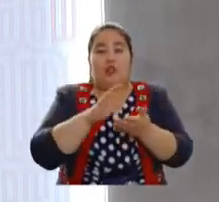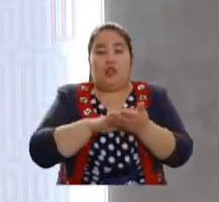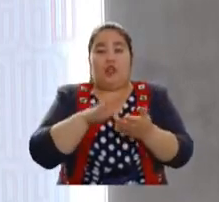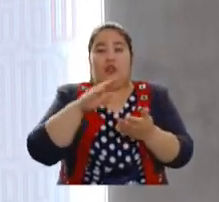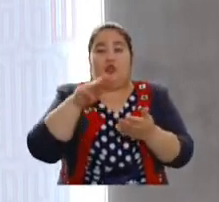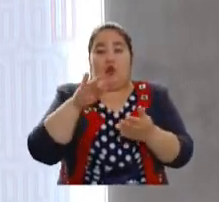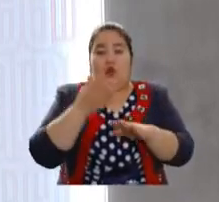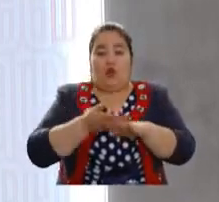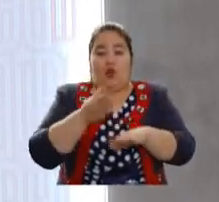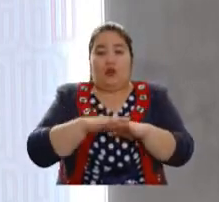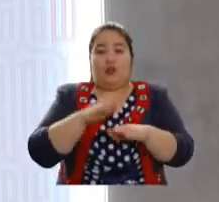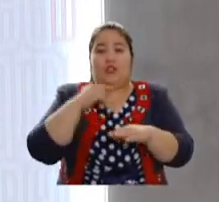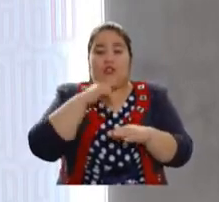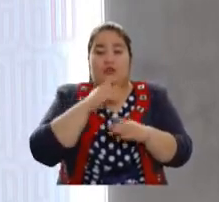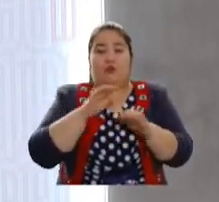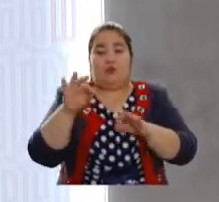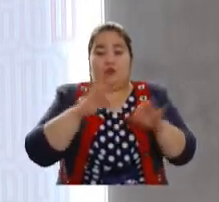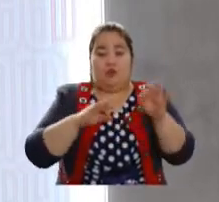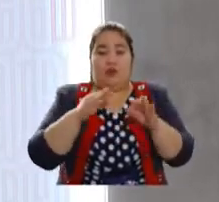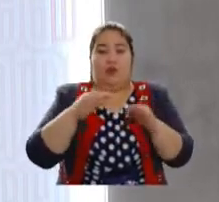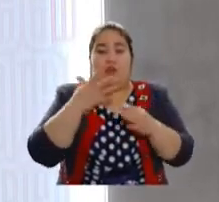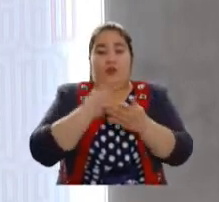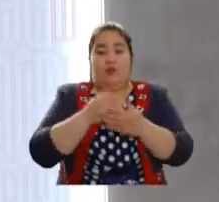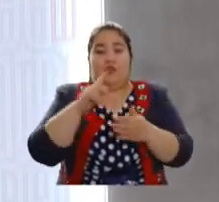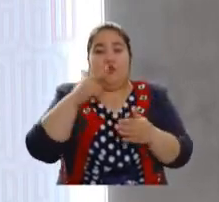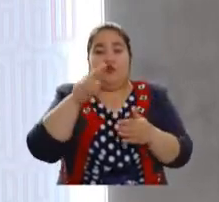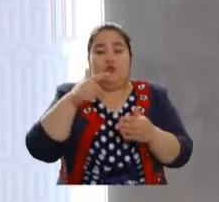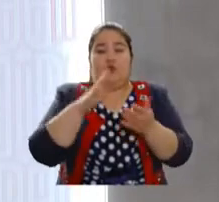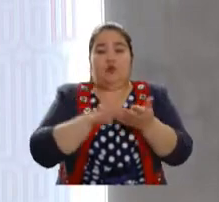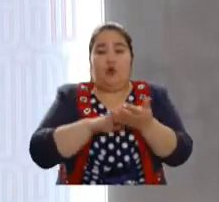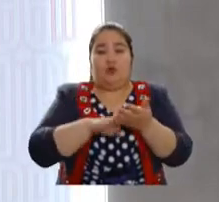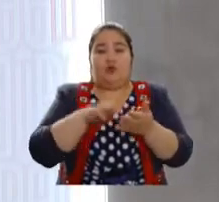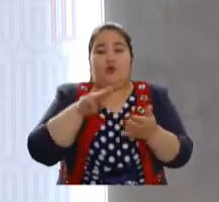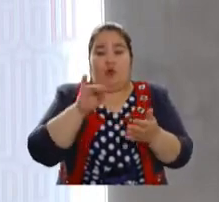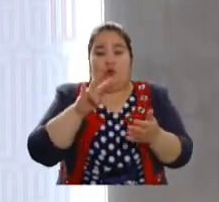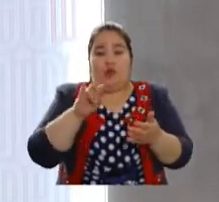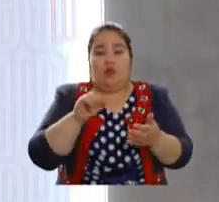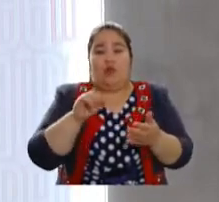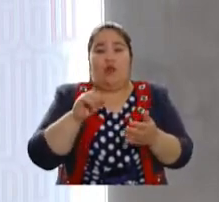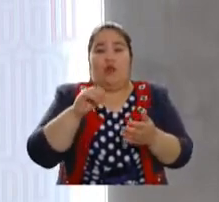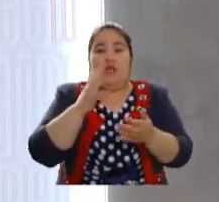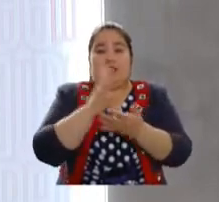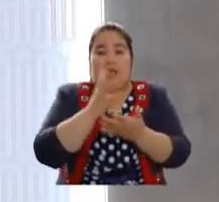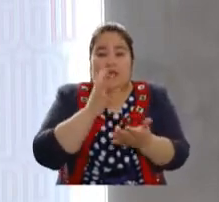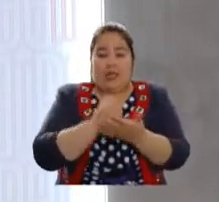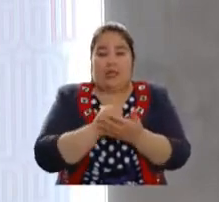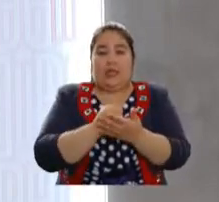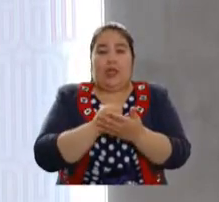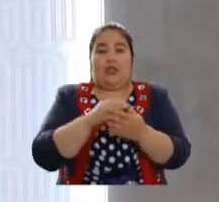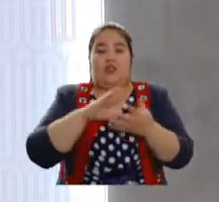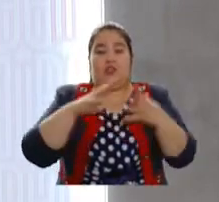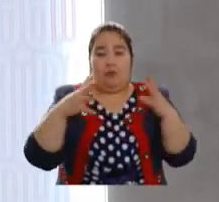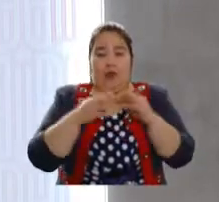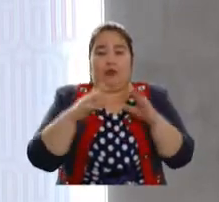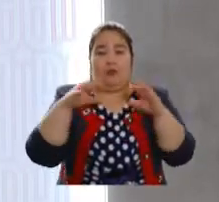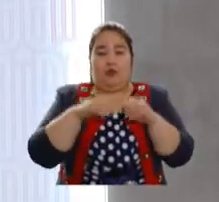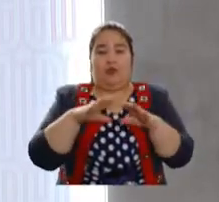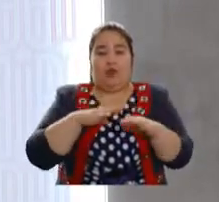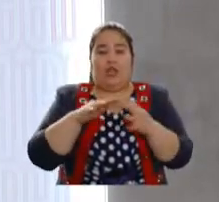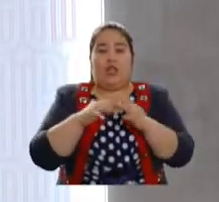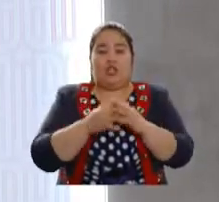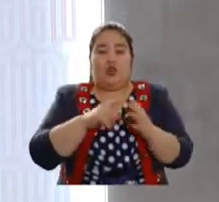141,1 million tonna ijtimoiy soha obyektlari tomonidan, 3,9 million tonna zaxiraga jamg'arildi.